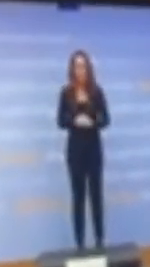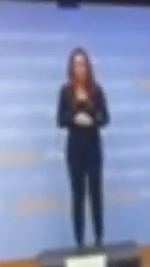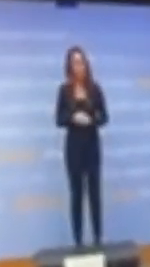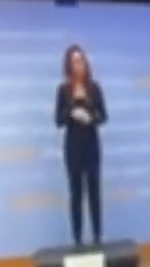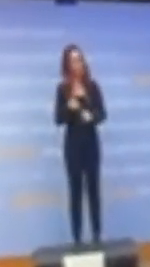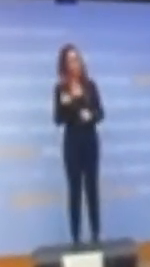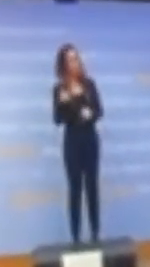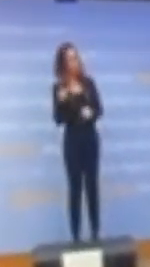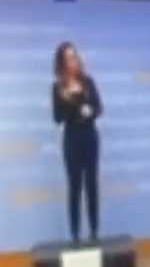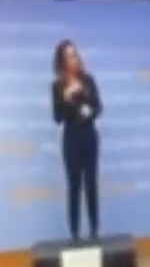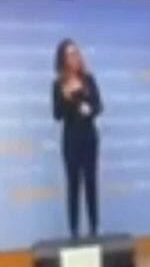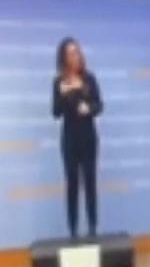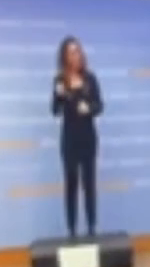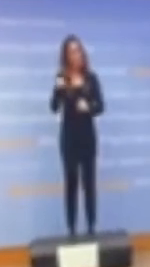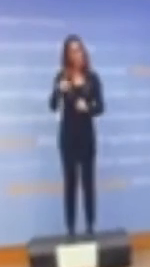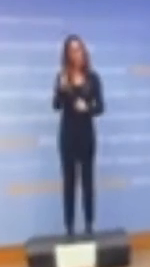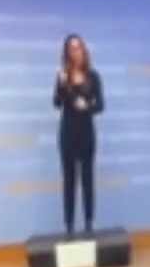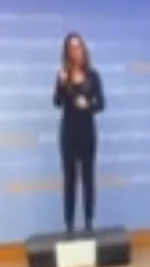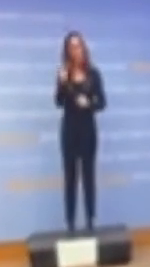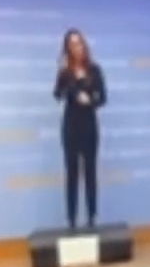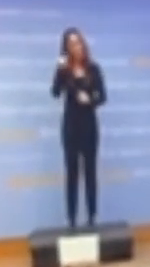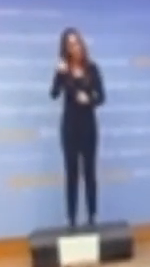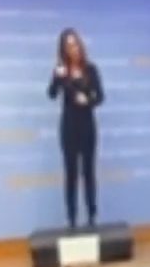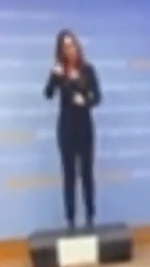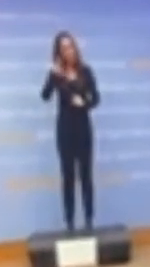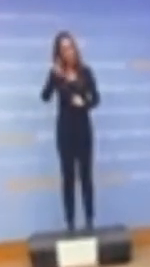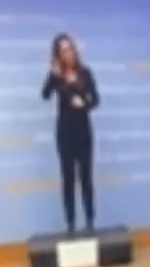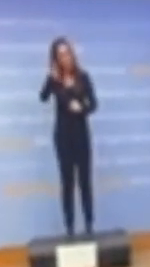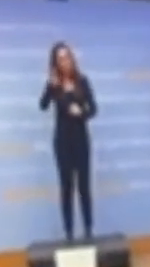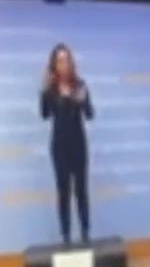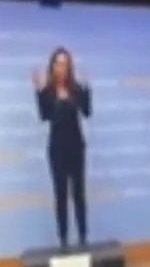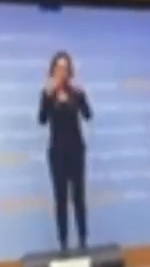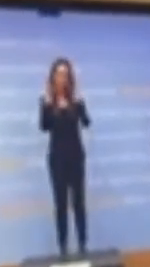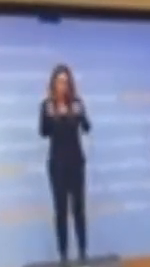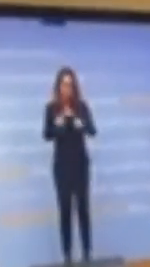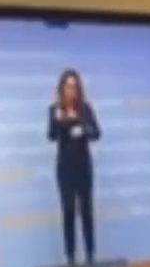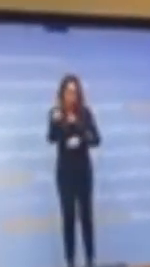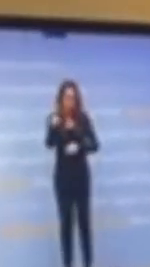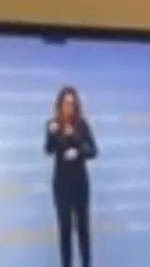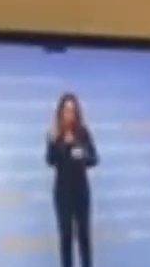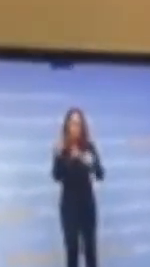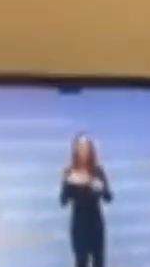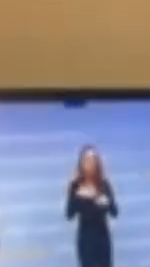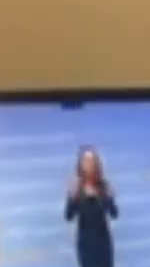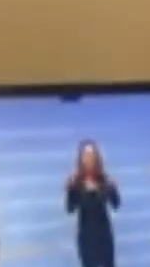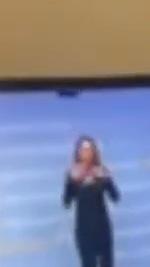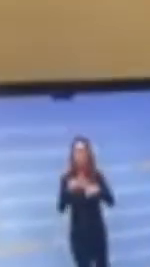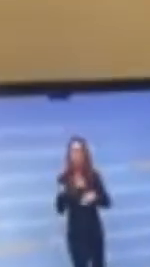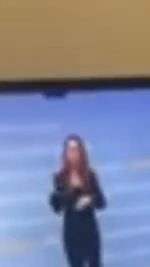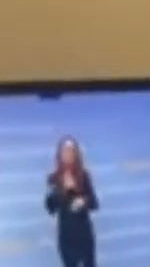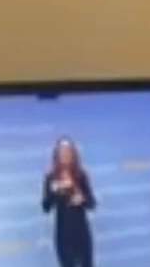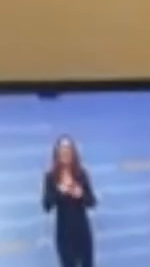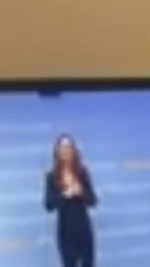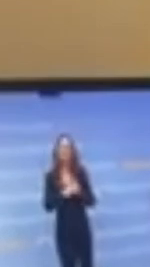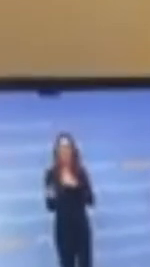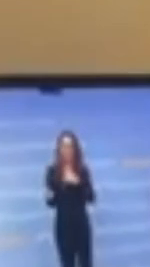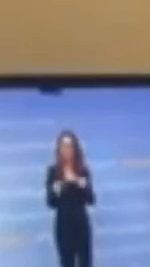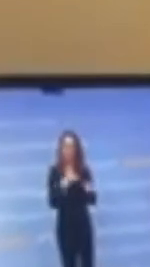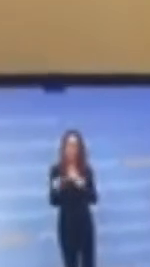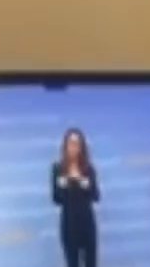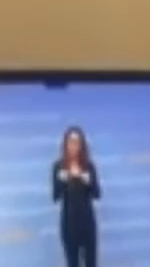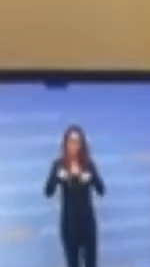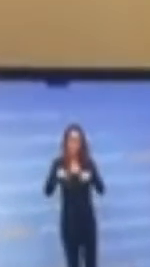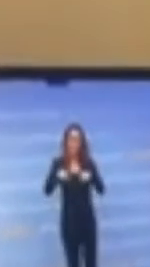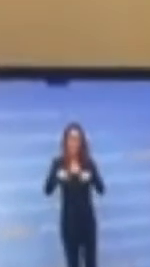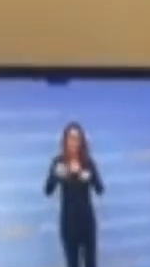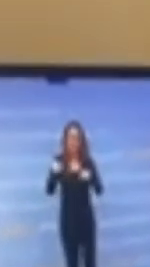is op rijksoverheid.nl te lezen dat het vrijdagavond ingaat. Uitgaande van een debat vandaag, maar dat is, zoals u weet, een half uur verschoven naar morgen.